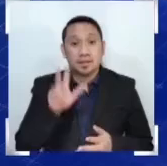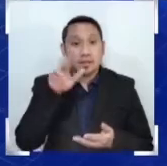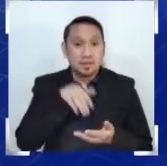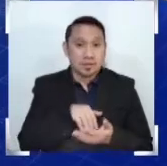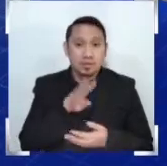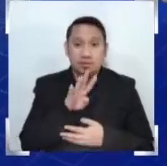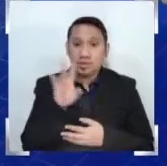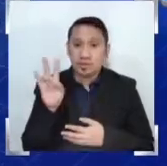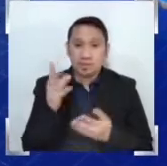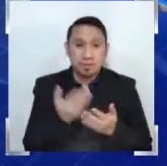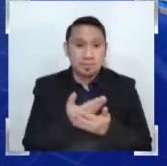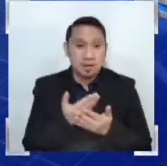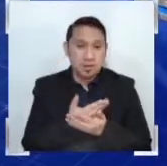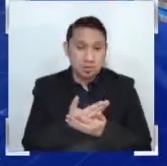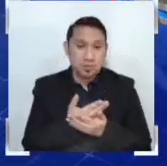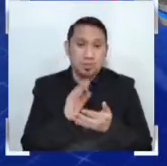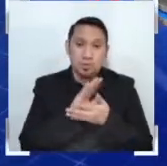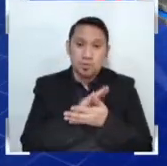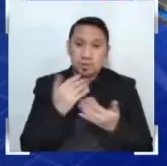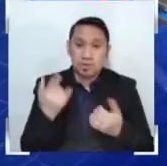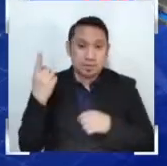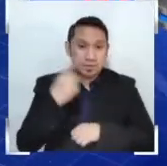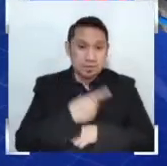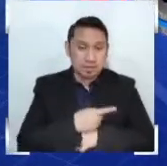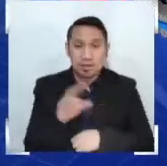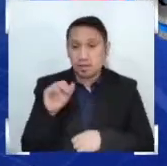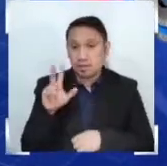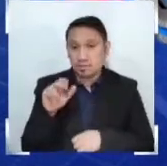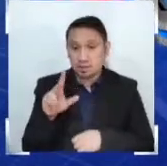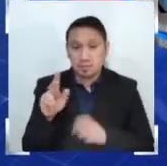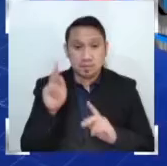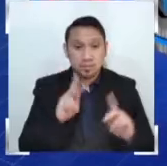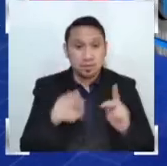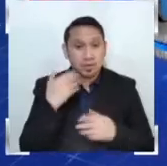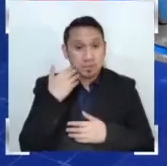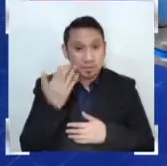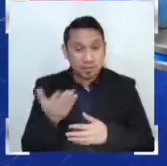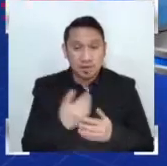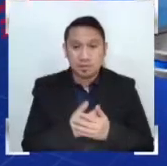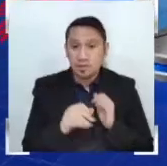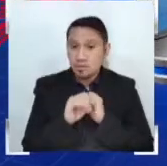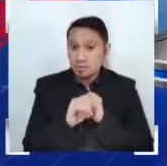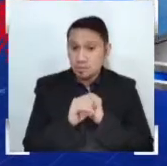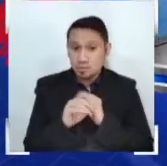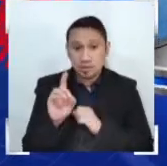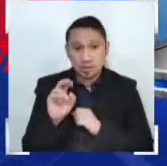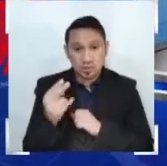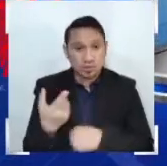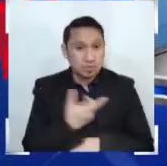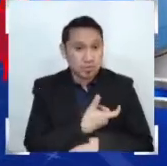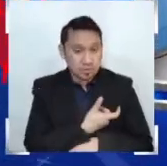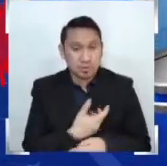3,047 ang bagong kaso ng COVID-19 ngayong araw. 13 ang bagong nasawi. Sa gitna naman ng kampanya ng DOH sa pagbabakuna kontra